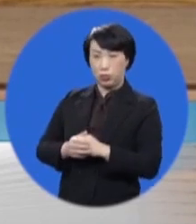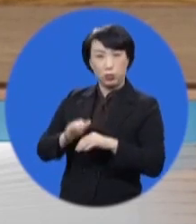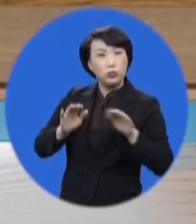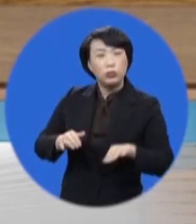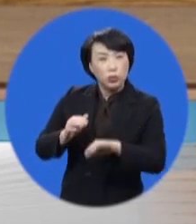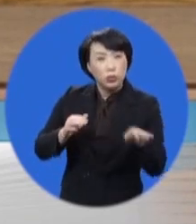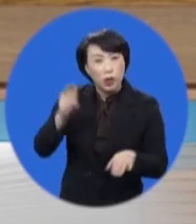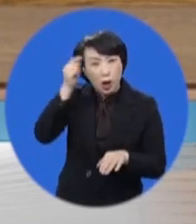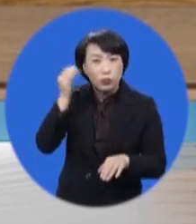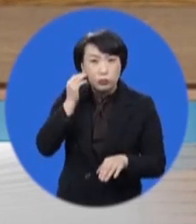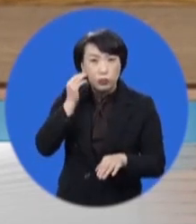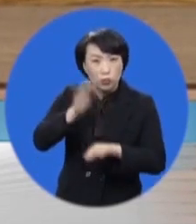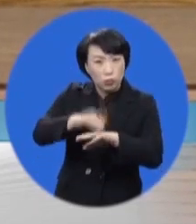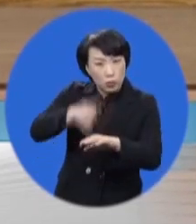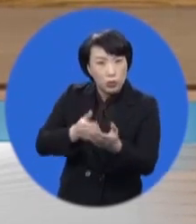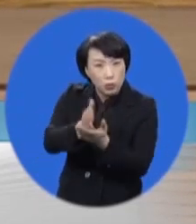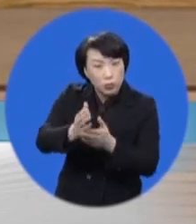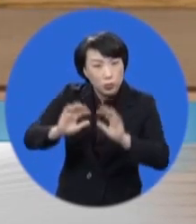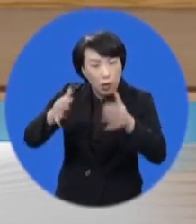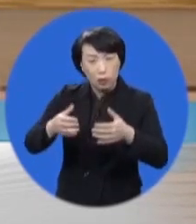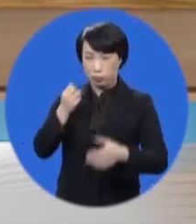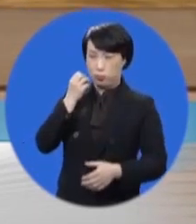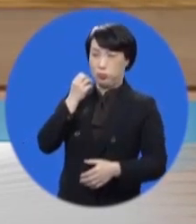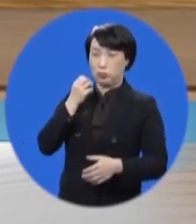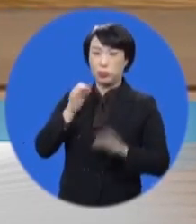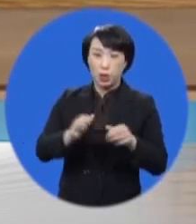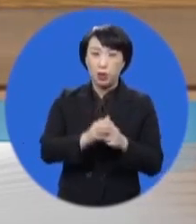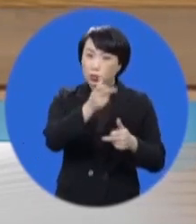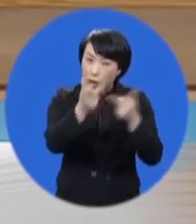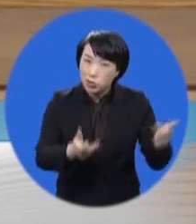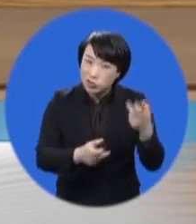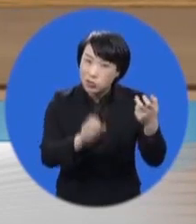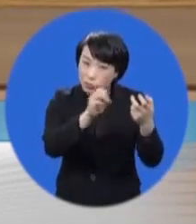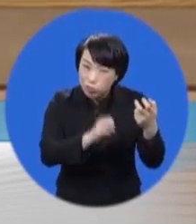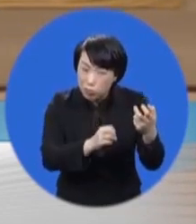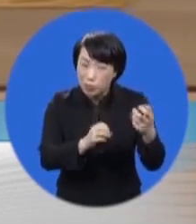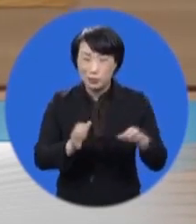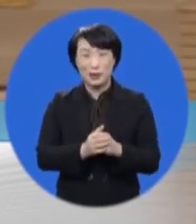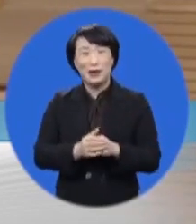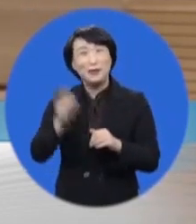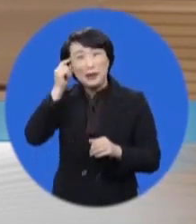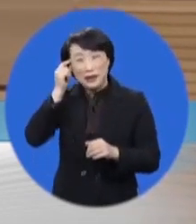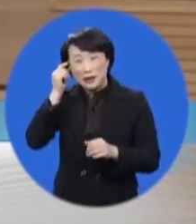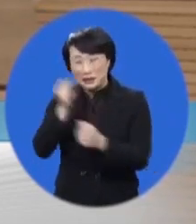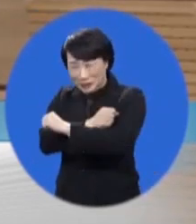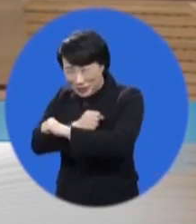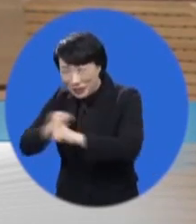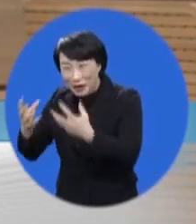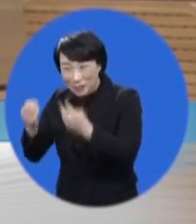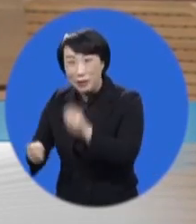했어요. 어렸을 때. 아니 우리 국토가 참 억울하네. 왜 평야가 안 되고